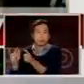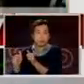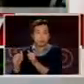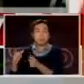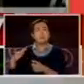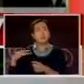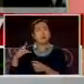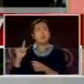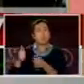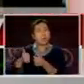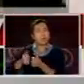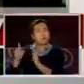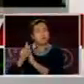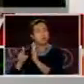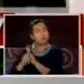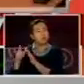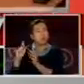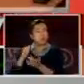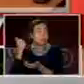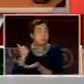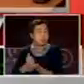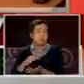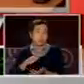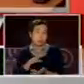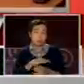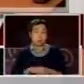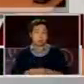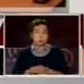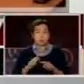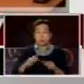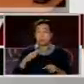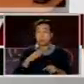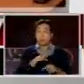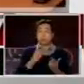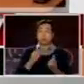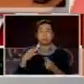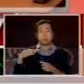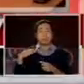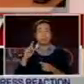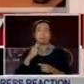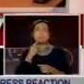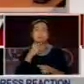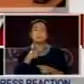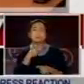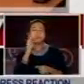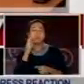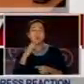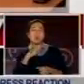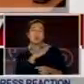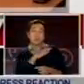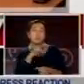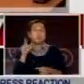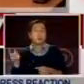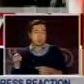anong batas ang ipapasa ng Kongreso. Wala kaming ginagawa sa Kongreso kung hindi mag-antay kung anong sinabi ng Constitution. That is the main function